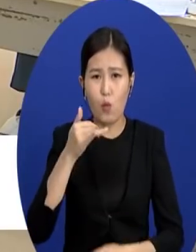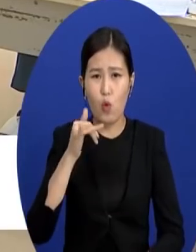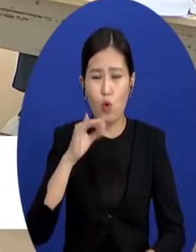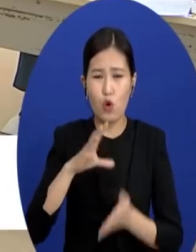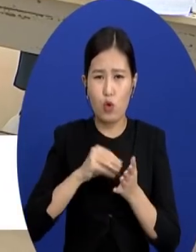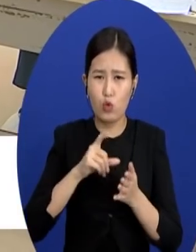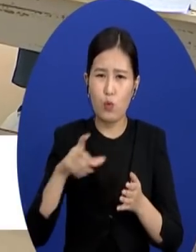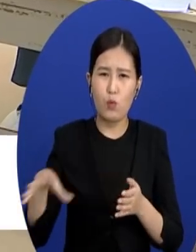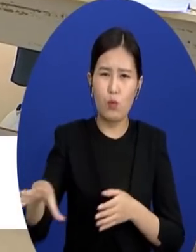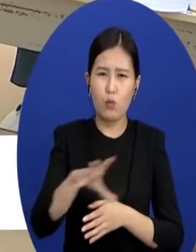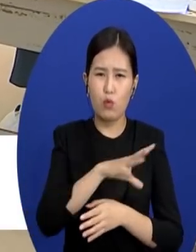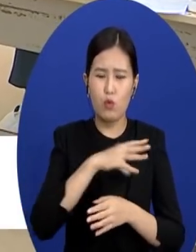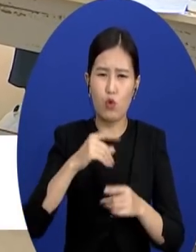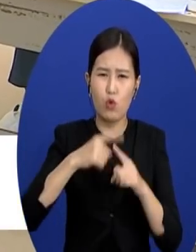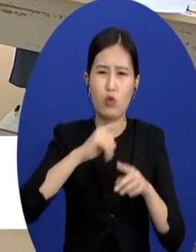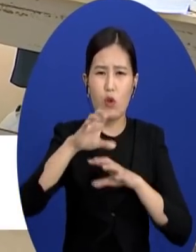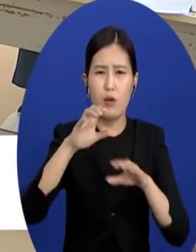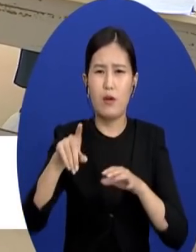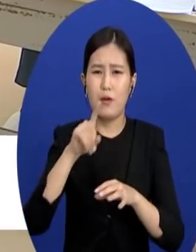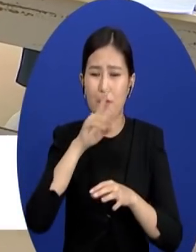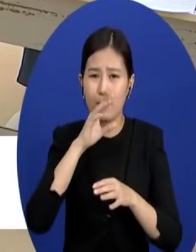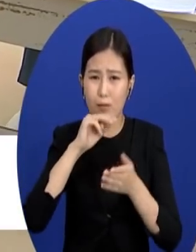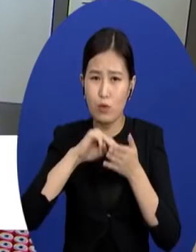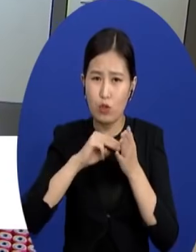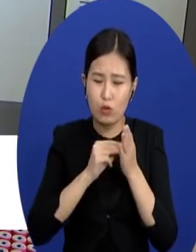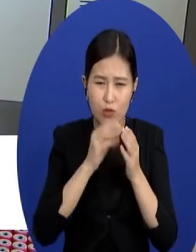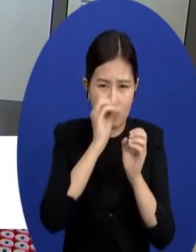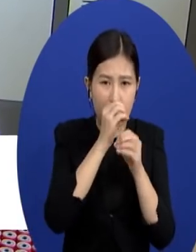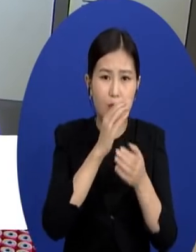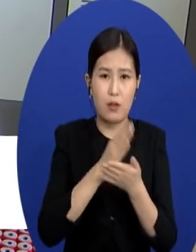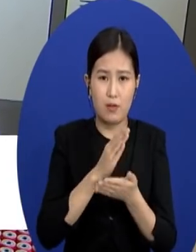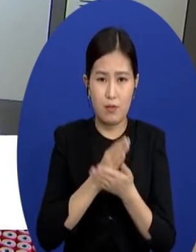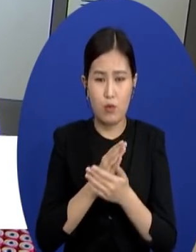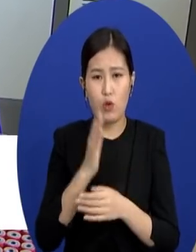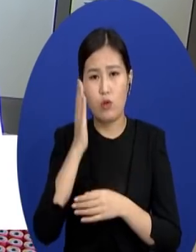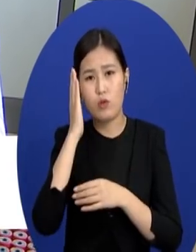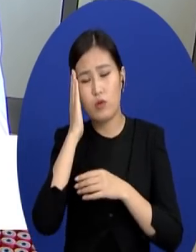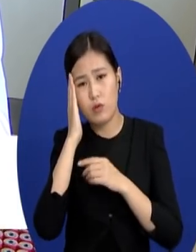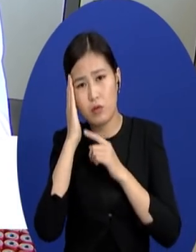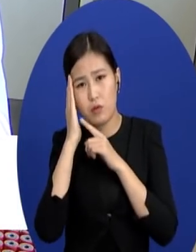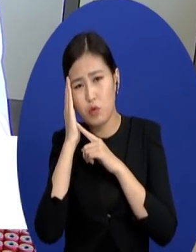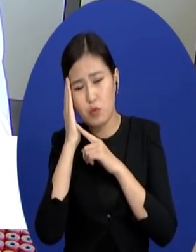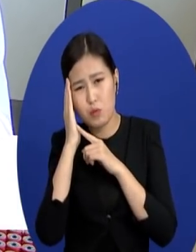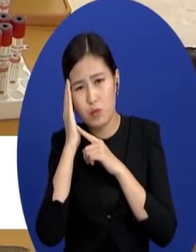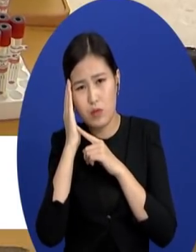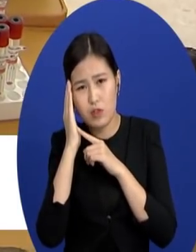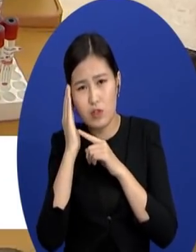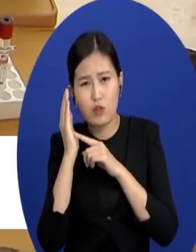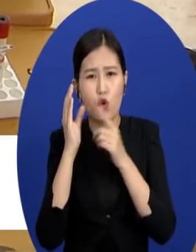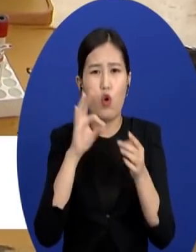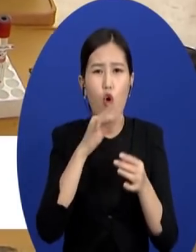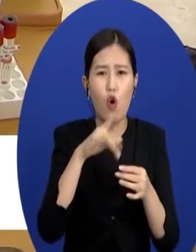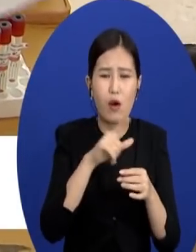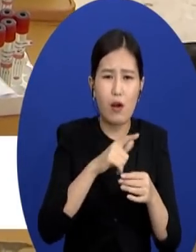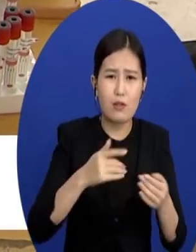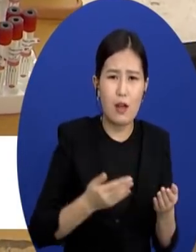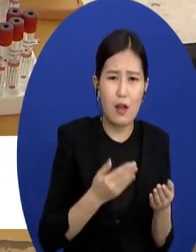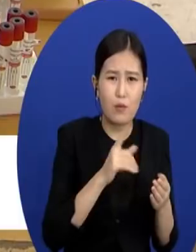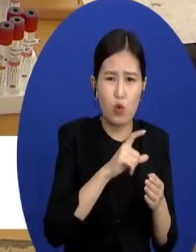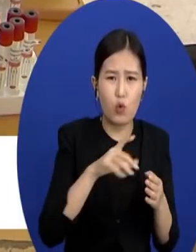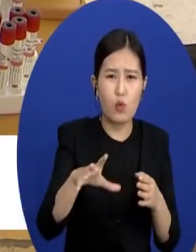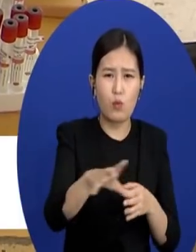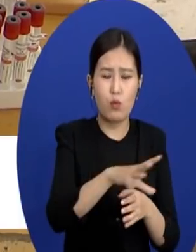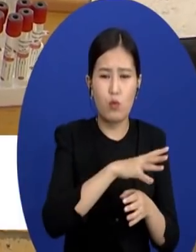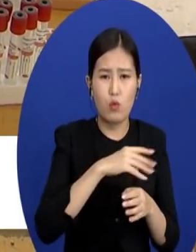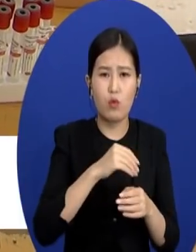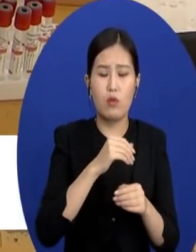эхлэн PCR шинжилгээнд хамруулж эхэллээ. Зөвхөн оюутны дотор байрны гадуур амьдарч байгаа орон нутг руу буцах Монгол улсын их сургуулийн оюутнууд шинжилгээнд